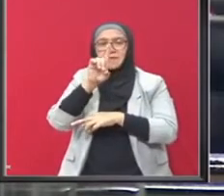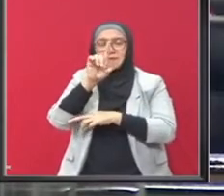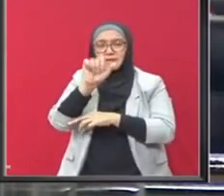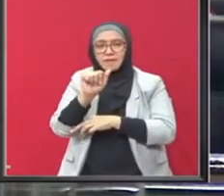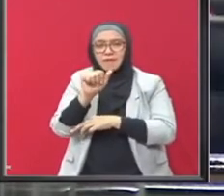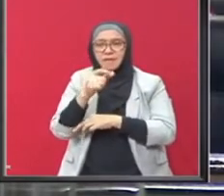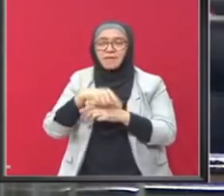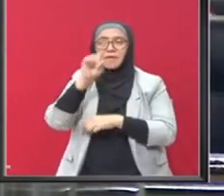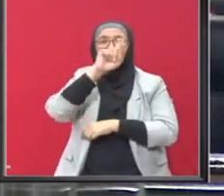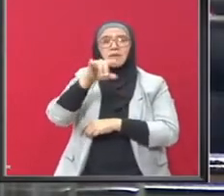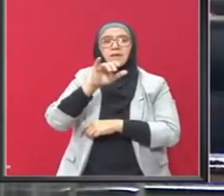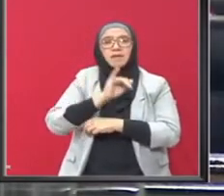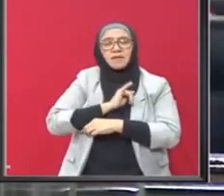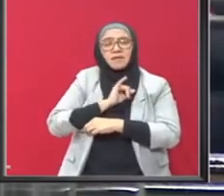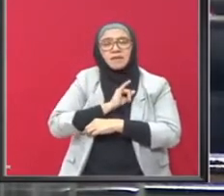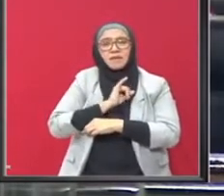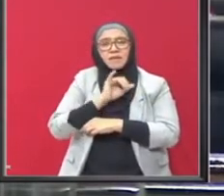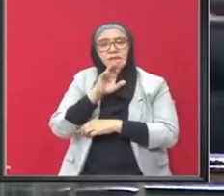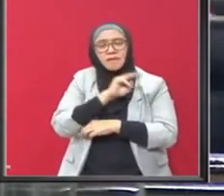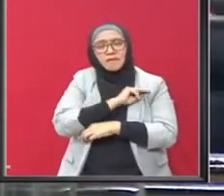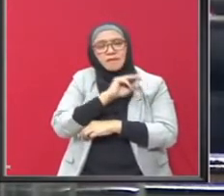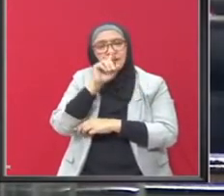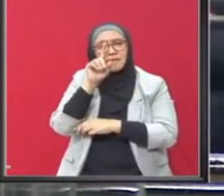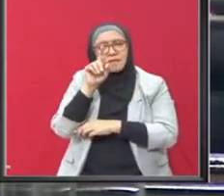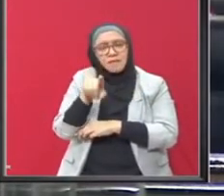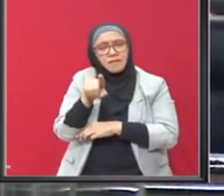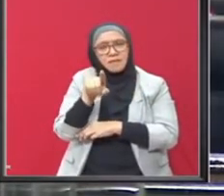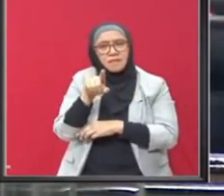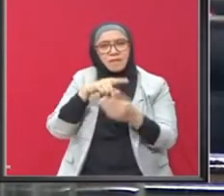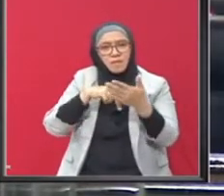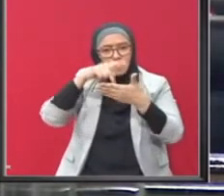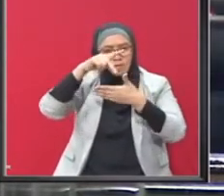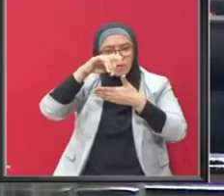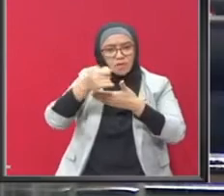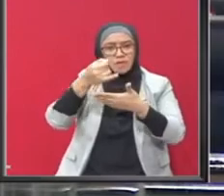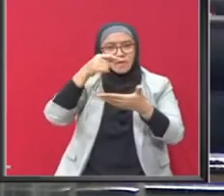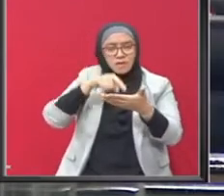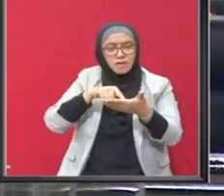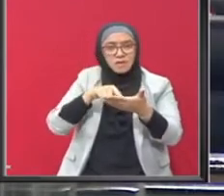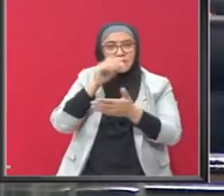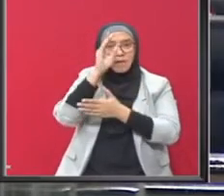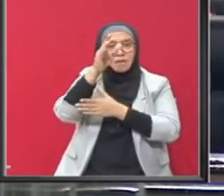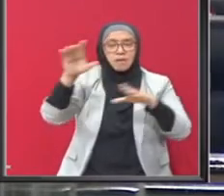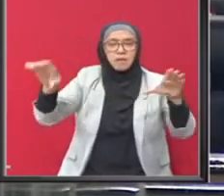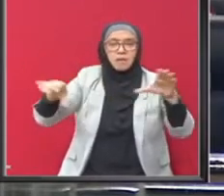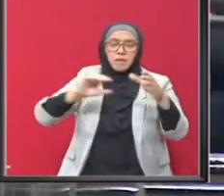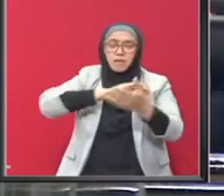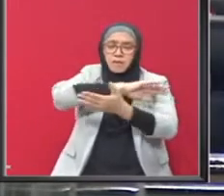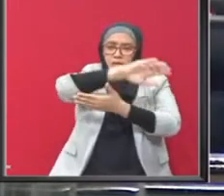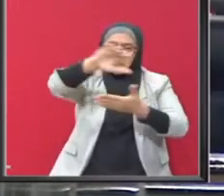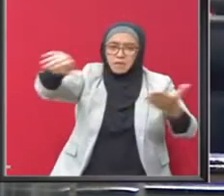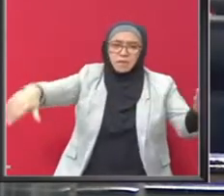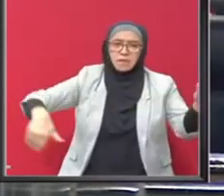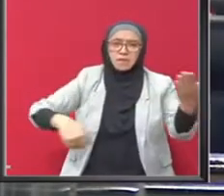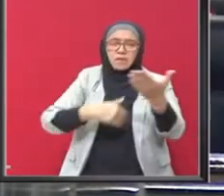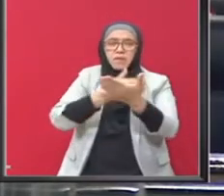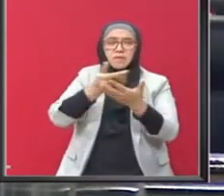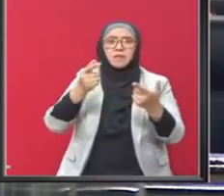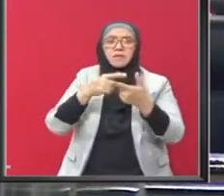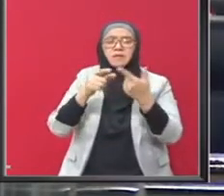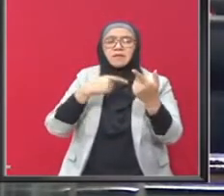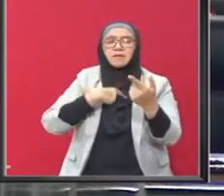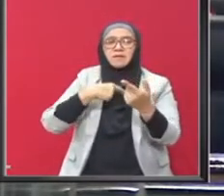Project tanaman kontan ini akan dilaksanakan di seluruh 317 tanah rancangan felda